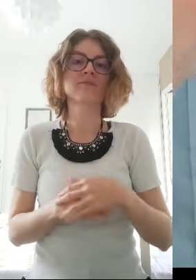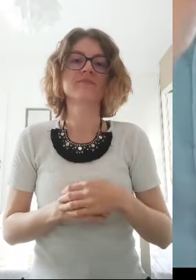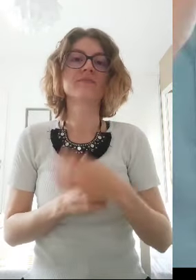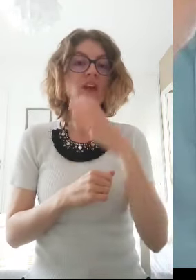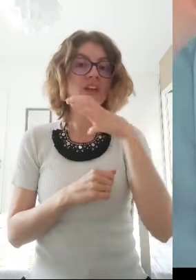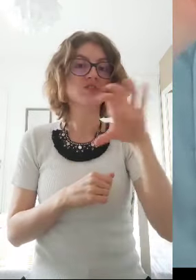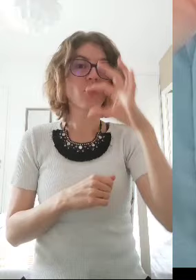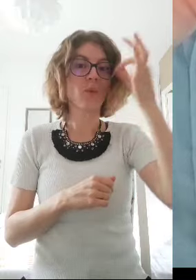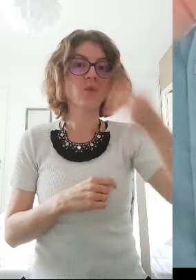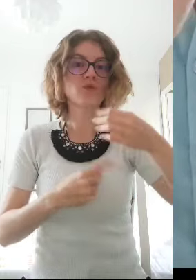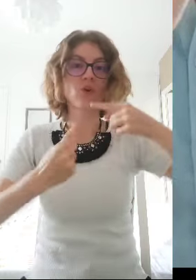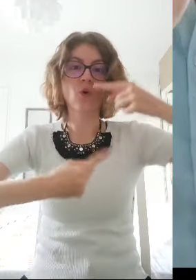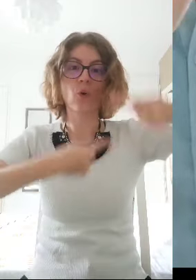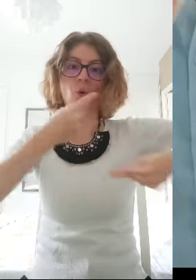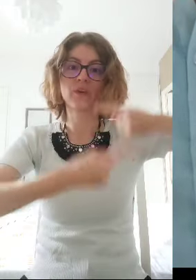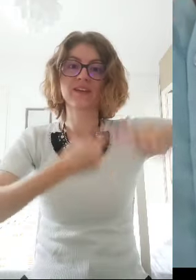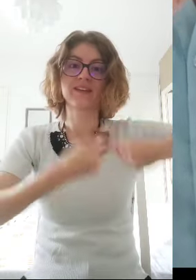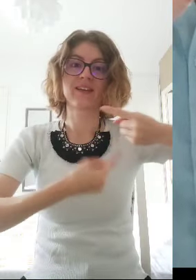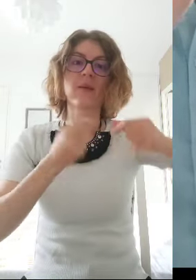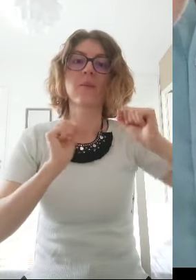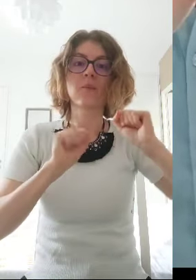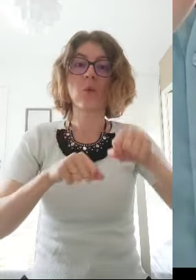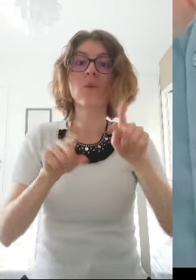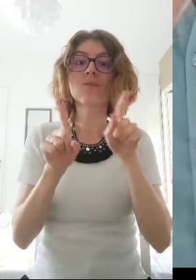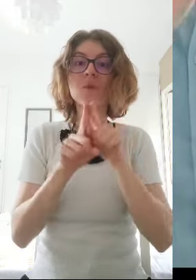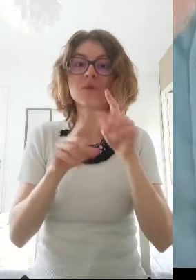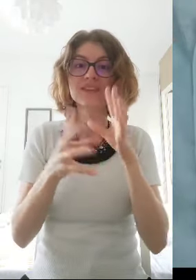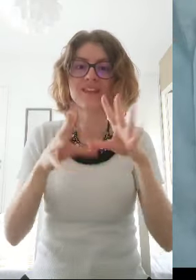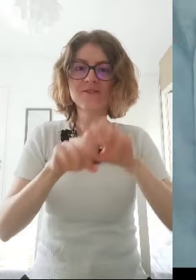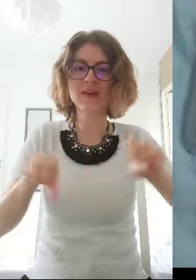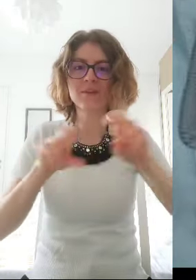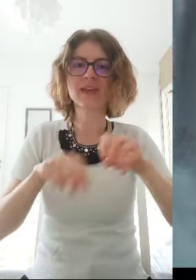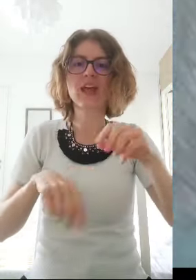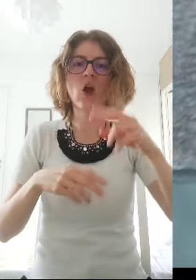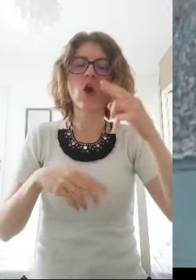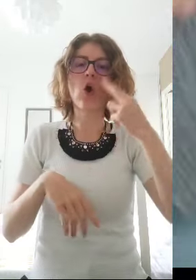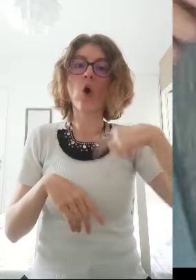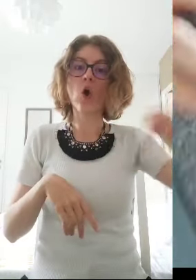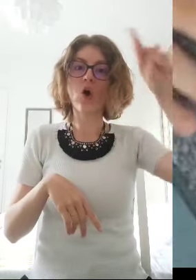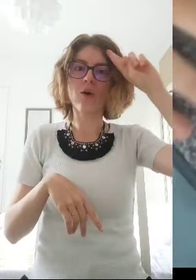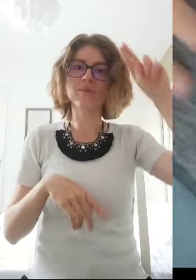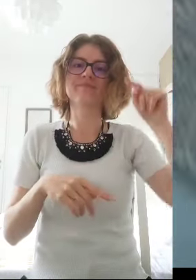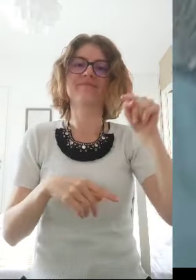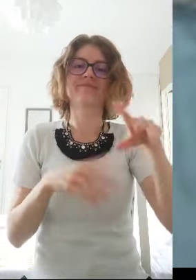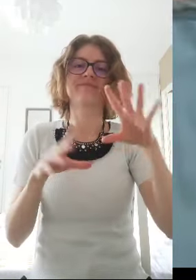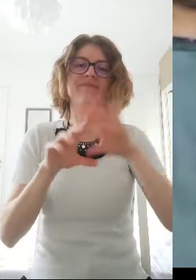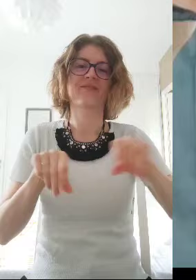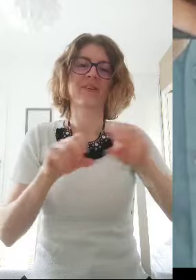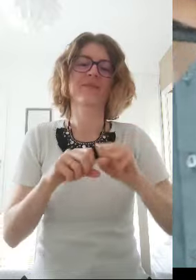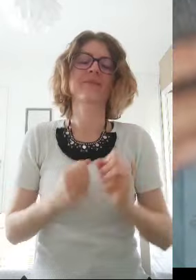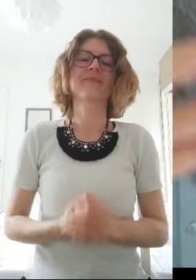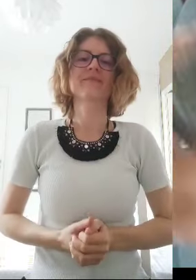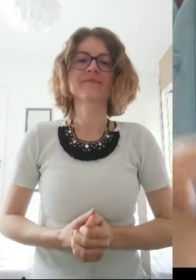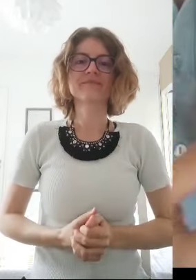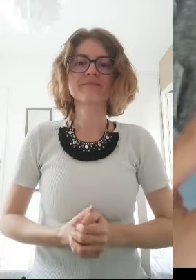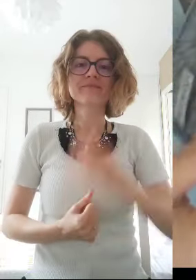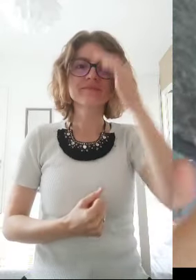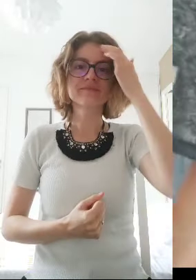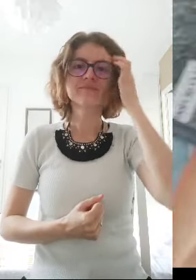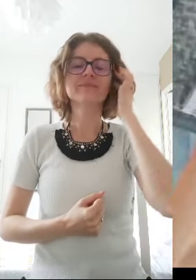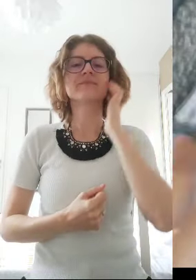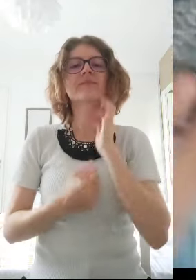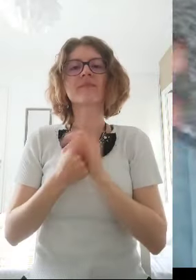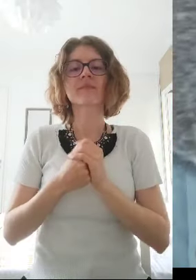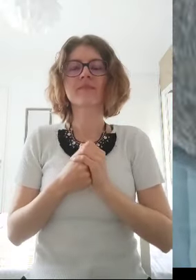donc 100% recyclable, et il est fait à 100% en Europe, contrairement aux gants. Donc tout comme